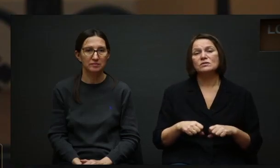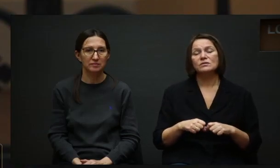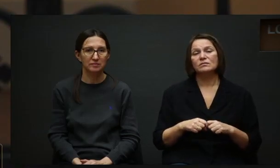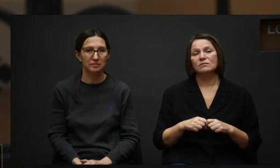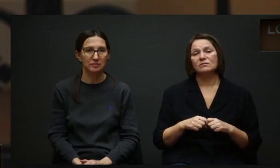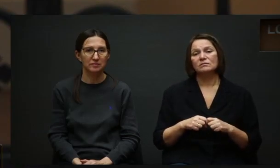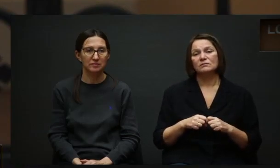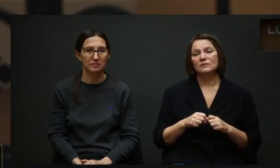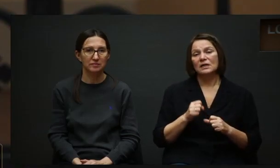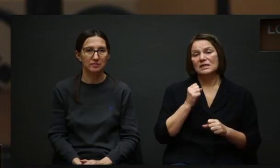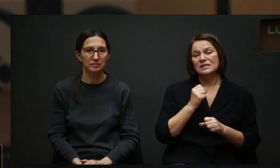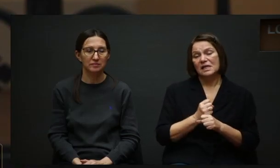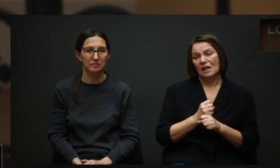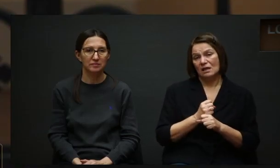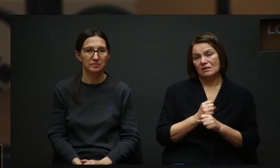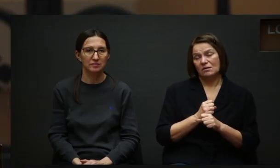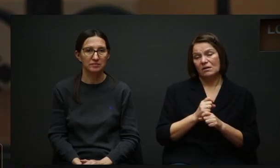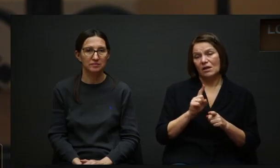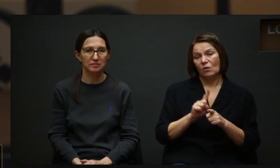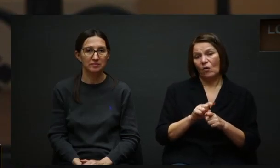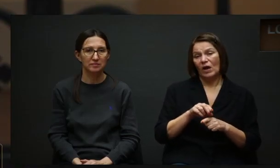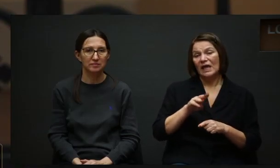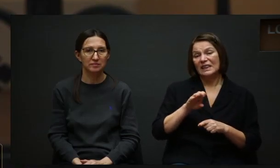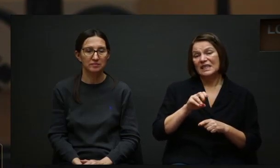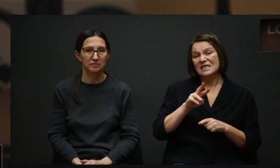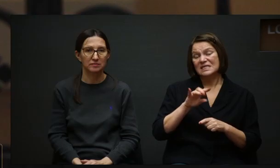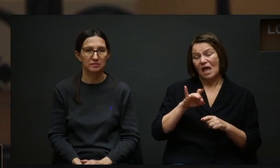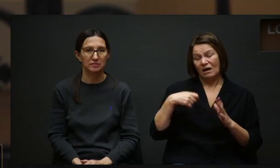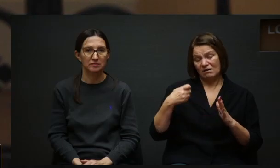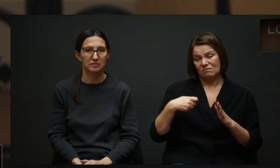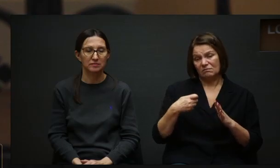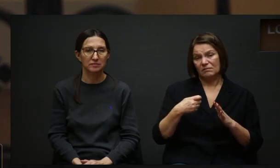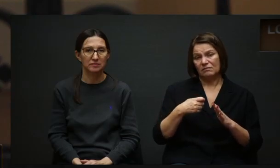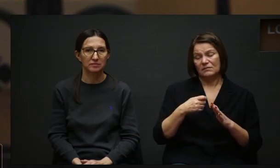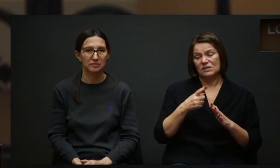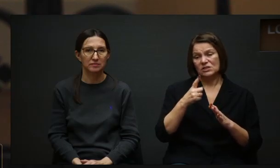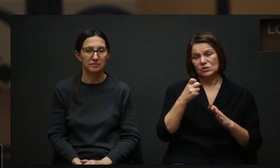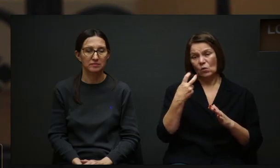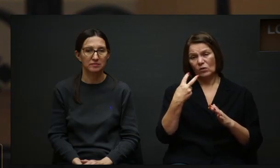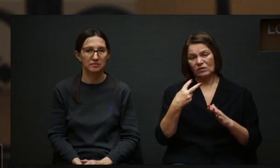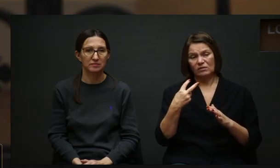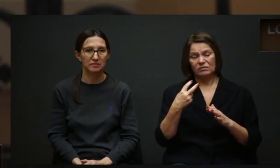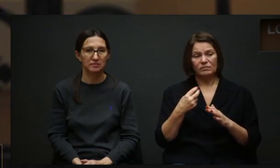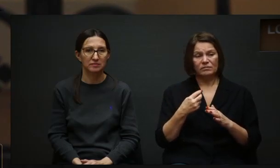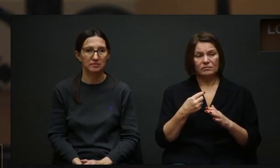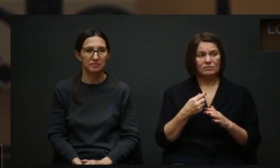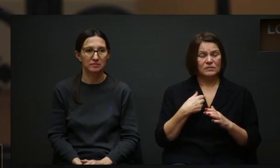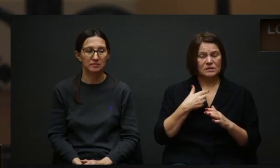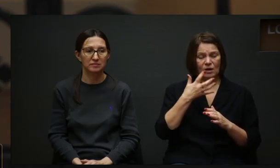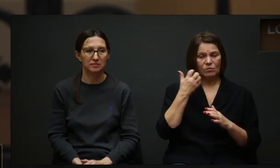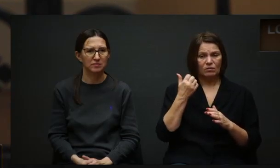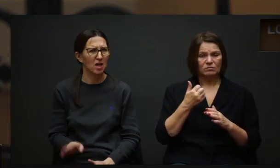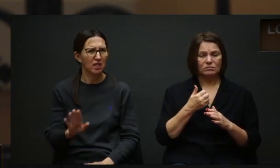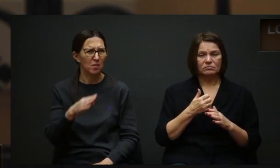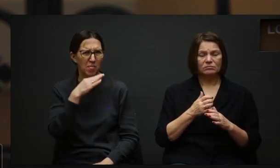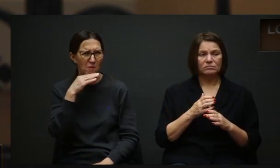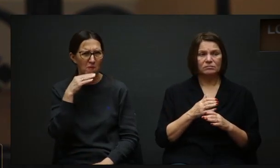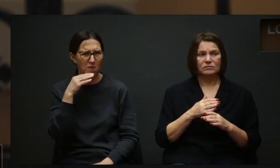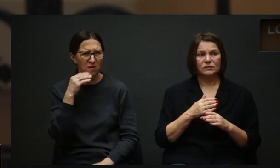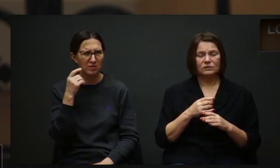возможность сделать тизер для Пушкинского музея на, уже забыл, 120-летие, да? Или... Нет, это многовато